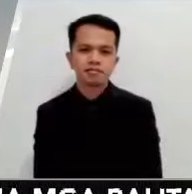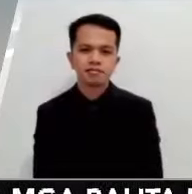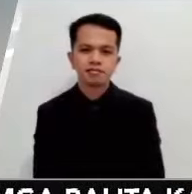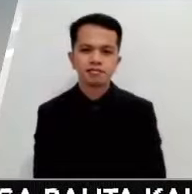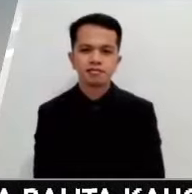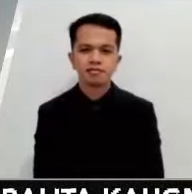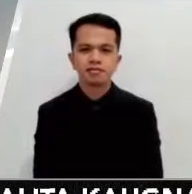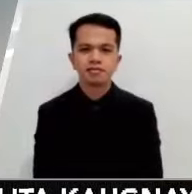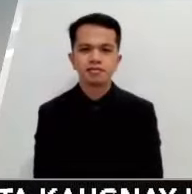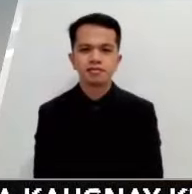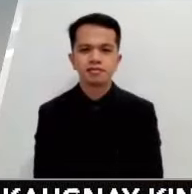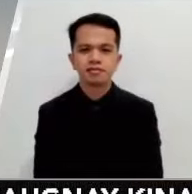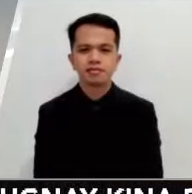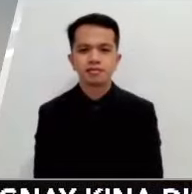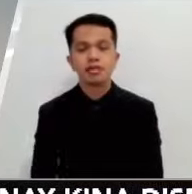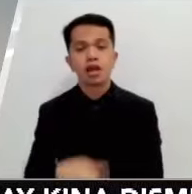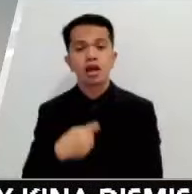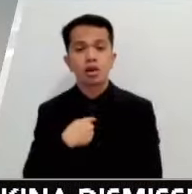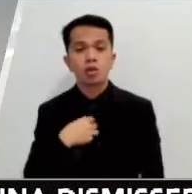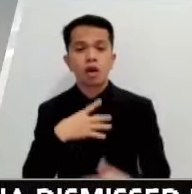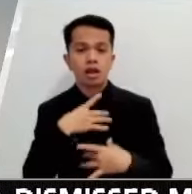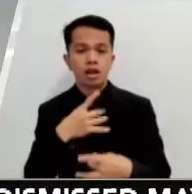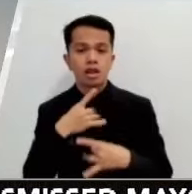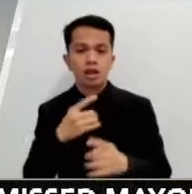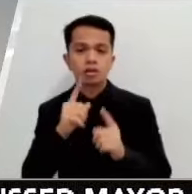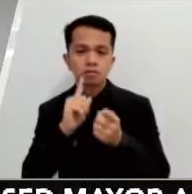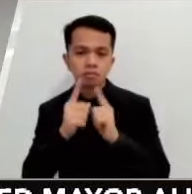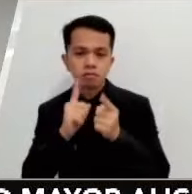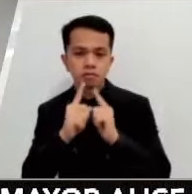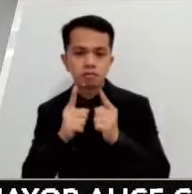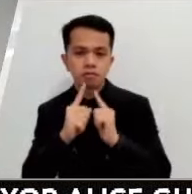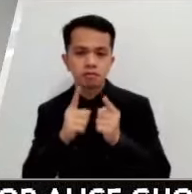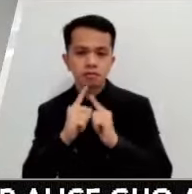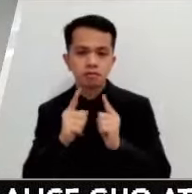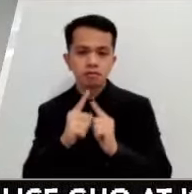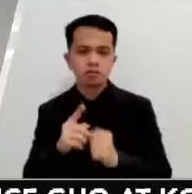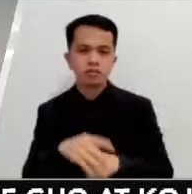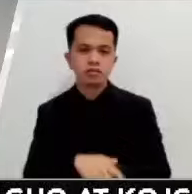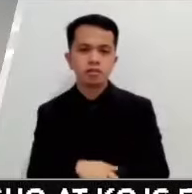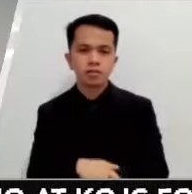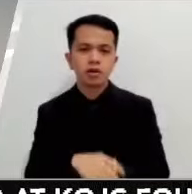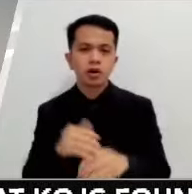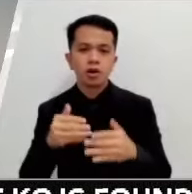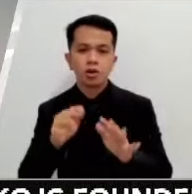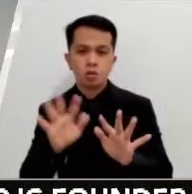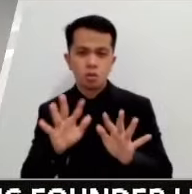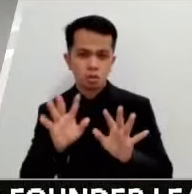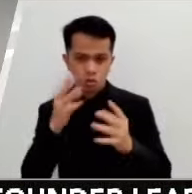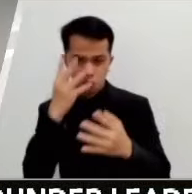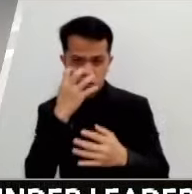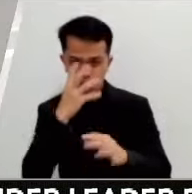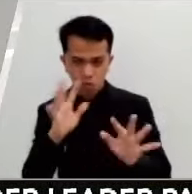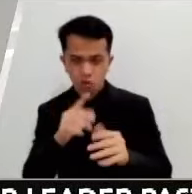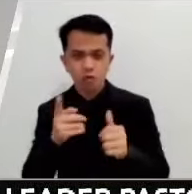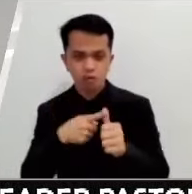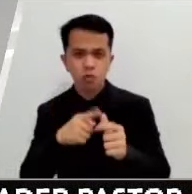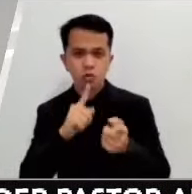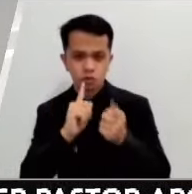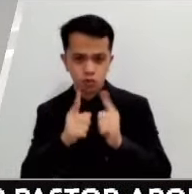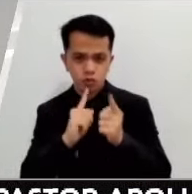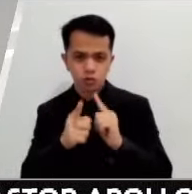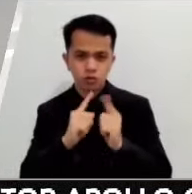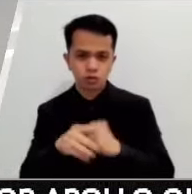Gusto ko po, kasabi niyo po, ako ba, bago po kayo mag-gayit. Dapat